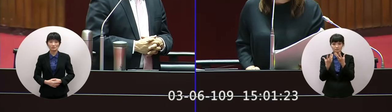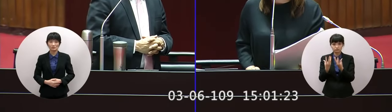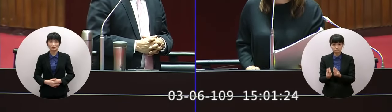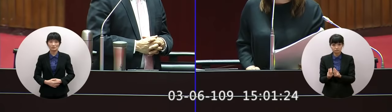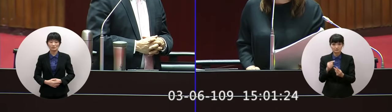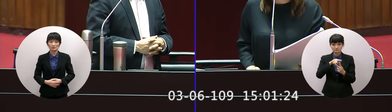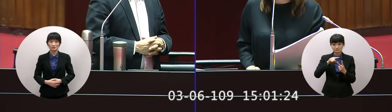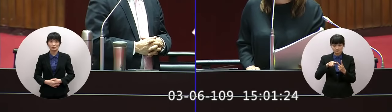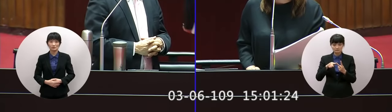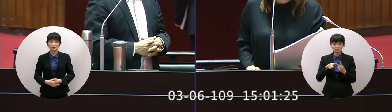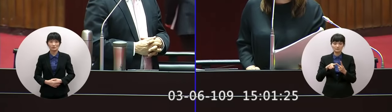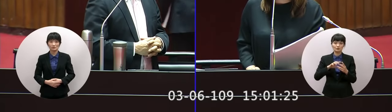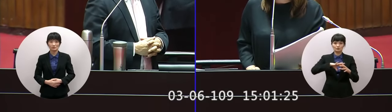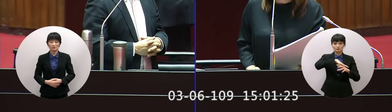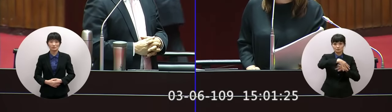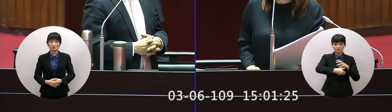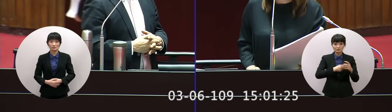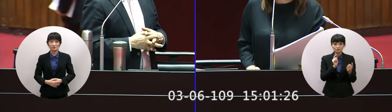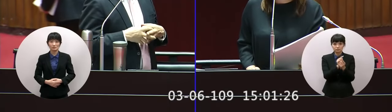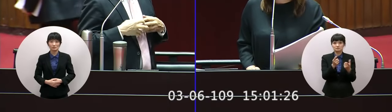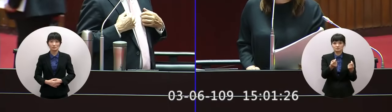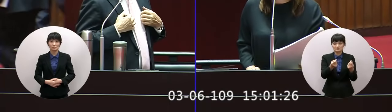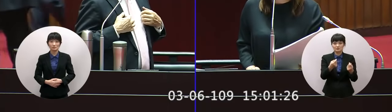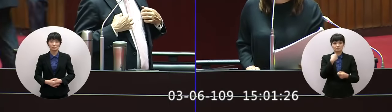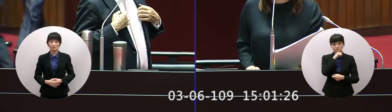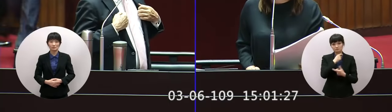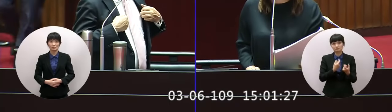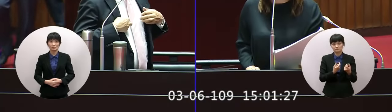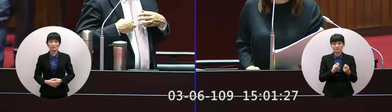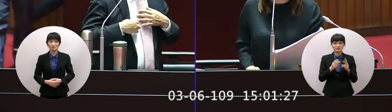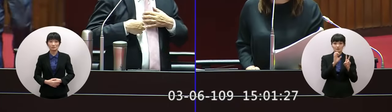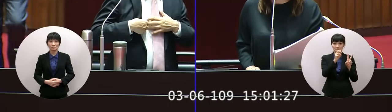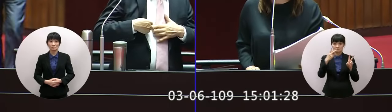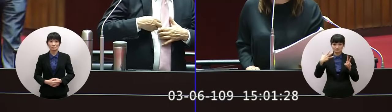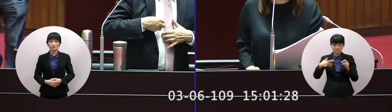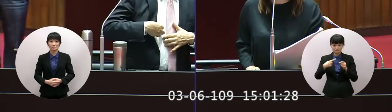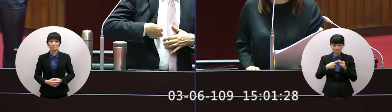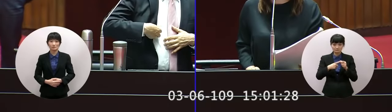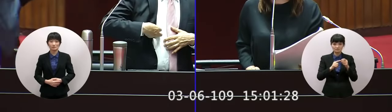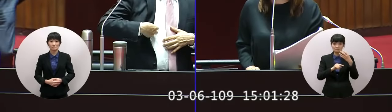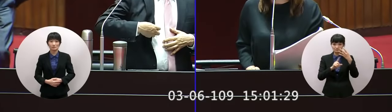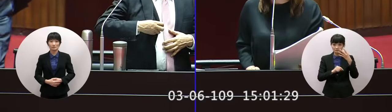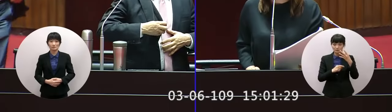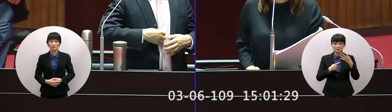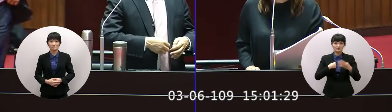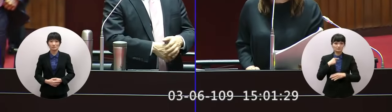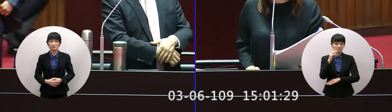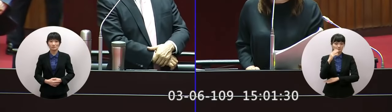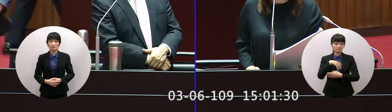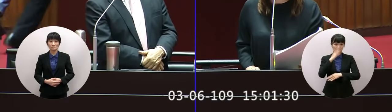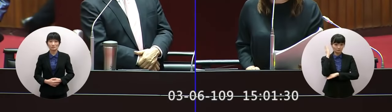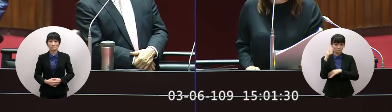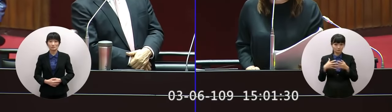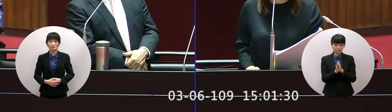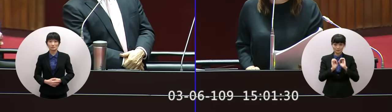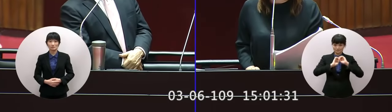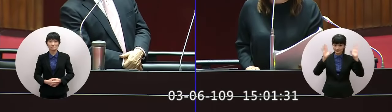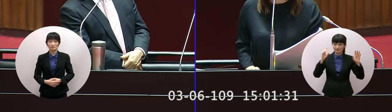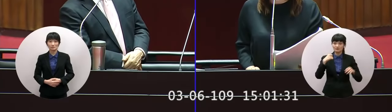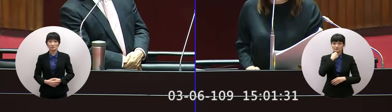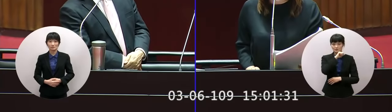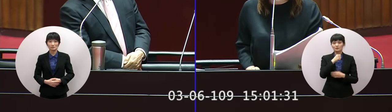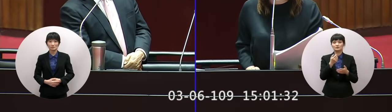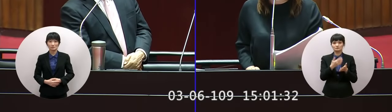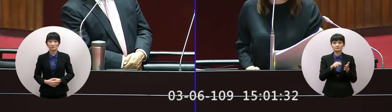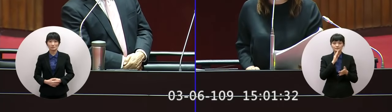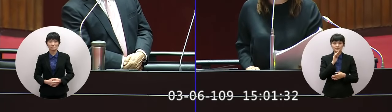问题，台湾也不例外。2018年4月内政部已经宣布台湾正式进入高龄社会，到了2026年，